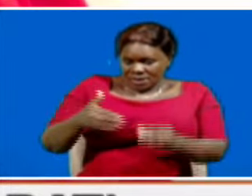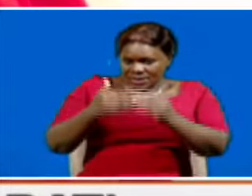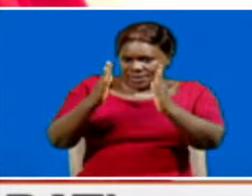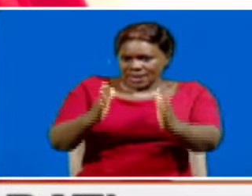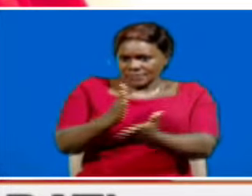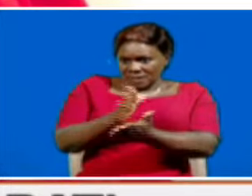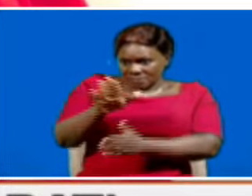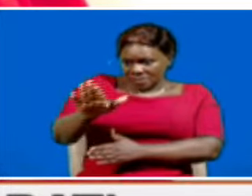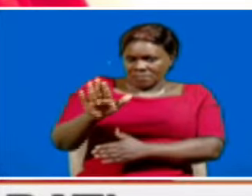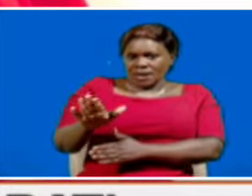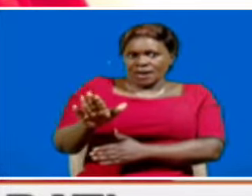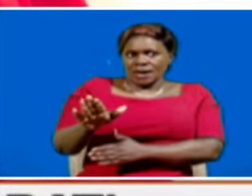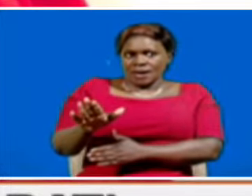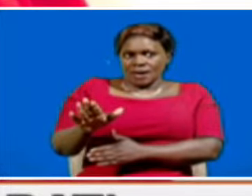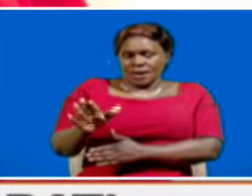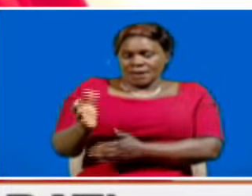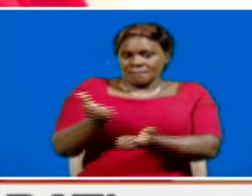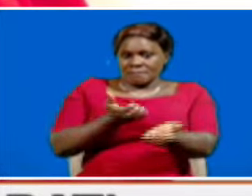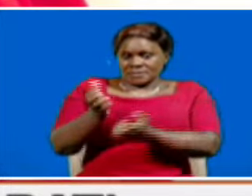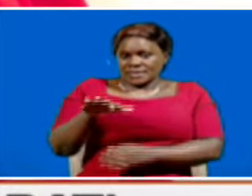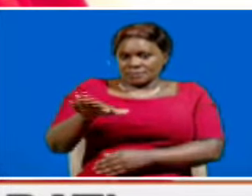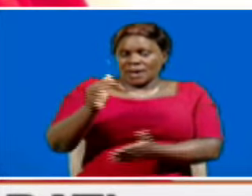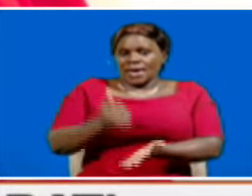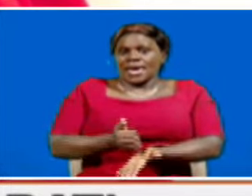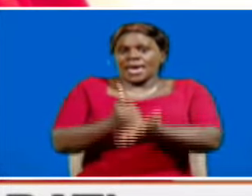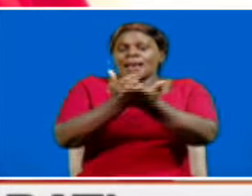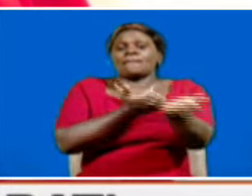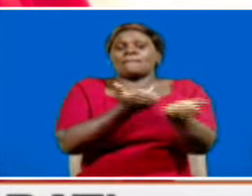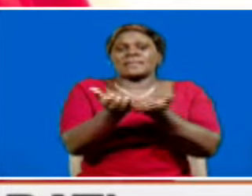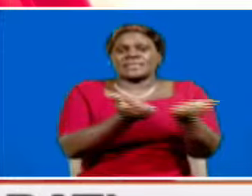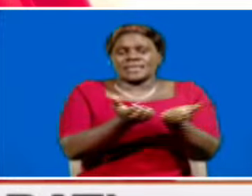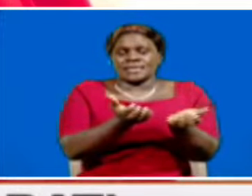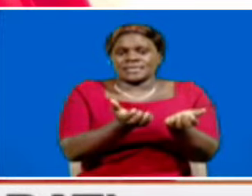some of these drug barons waliwasaidia wakitafuta viti?